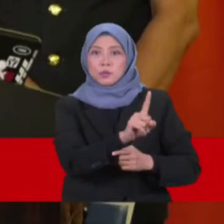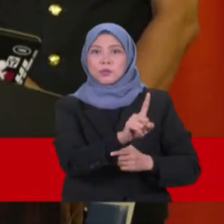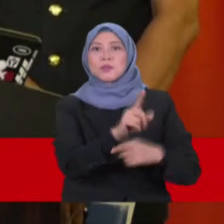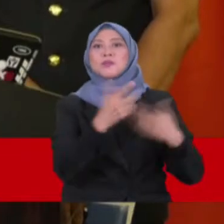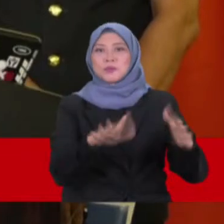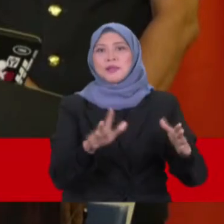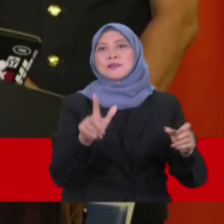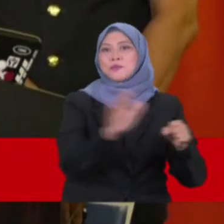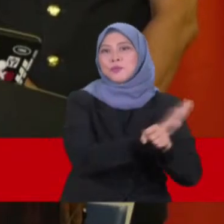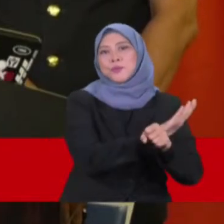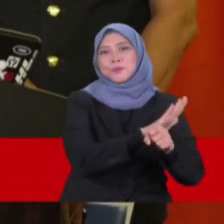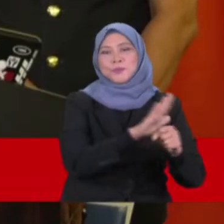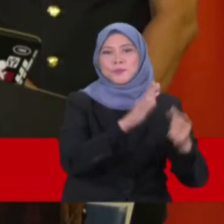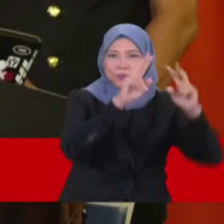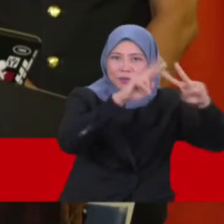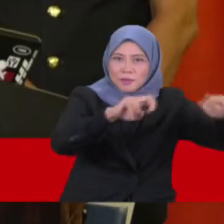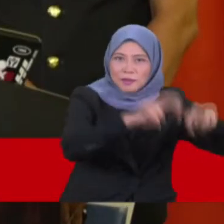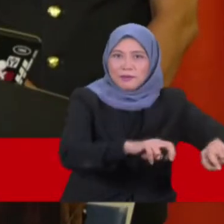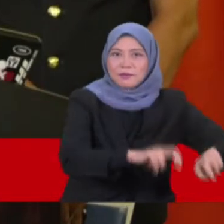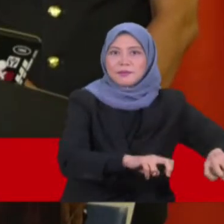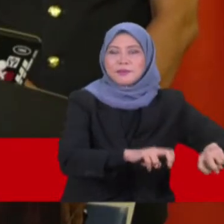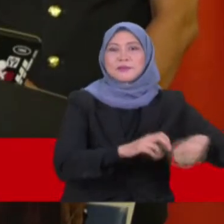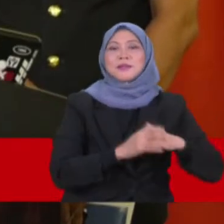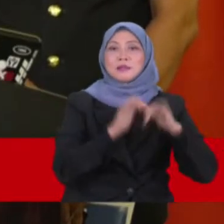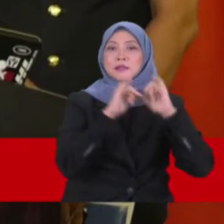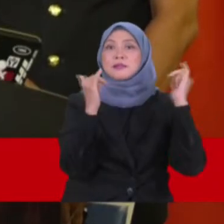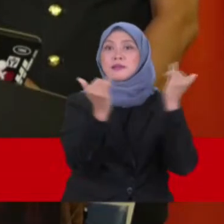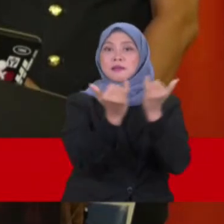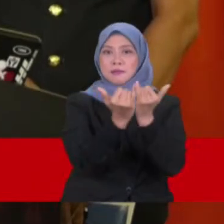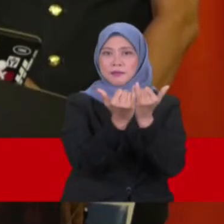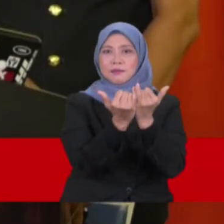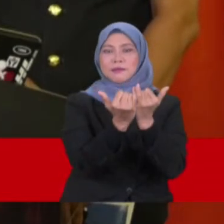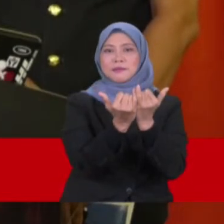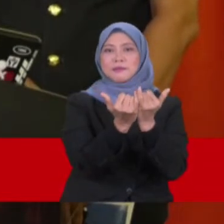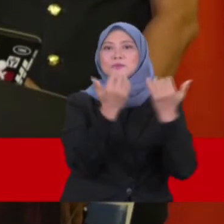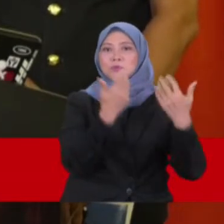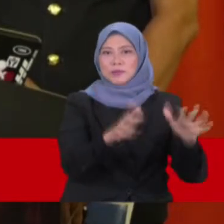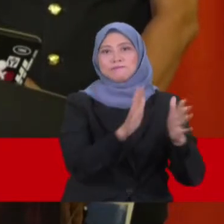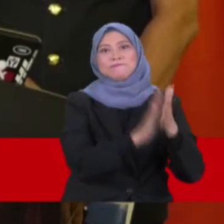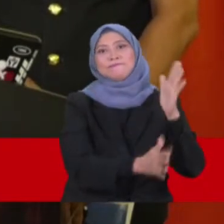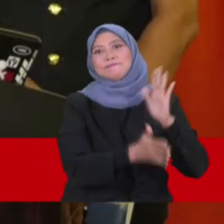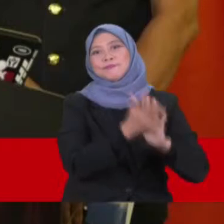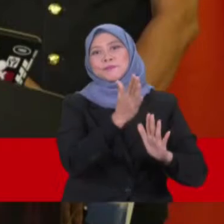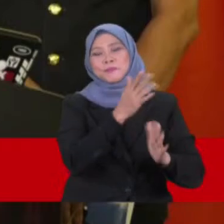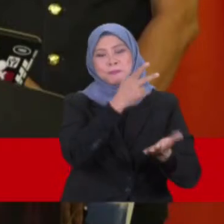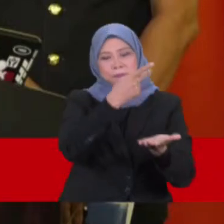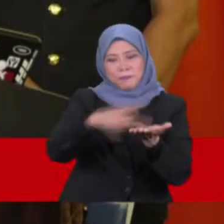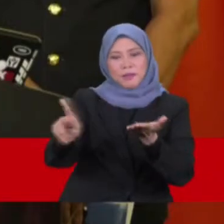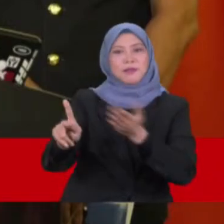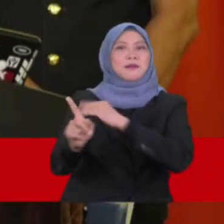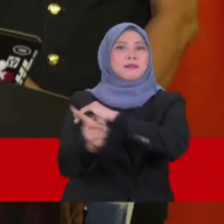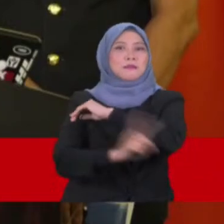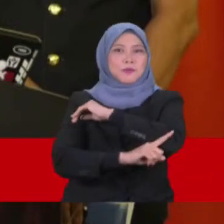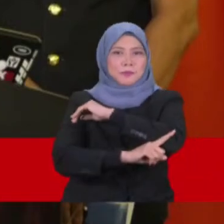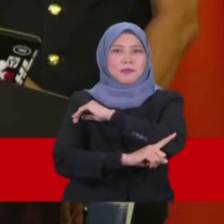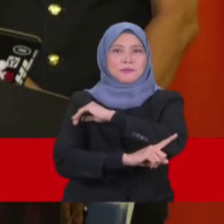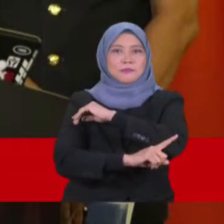lengkap siasatan dan pihak syarikat selesai membayar kompaun.